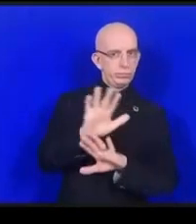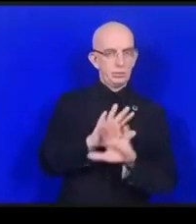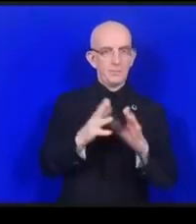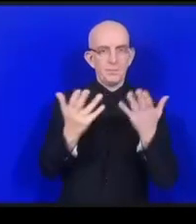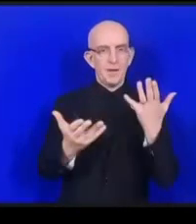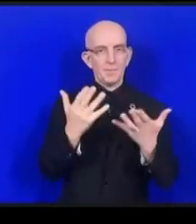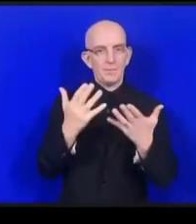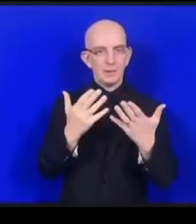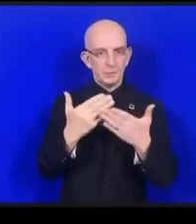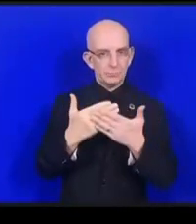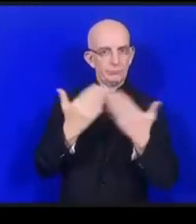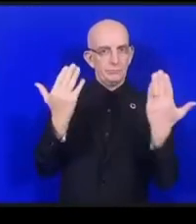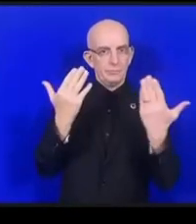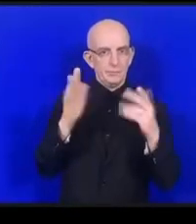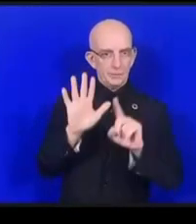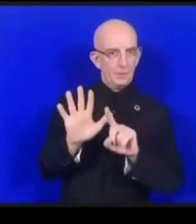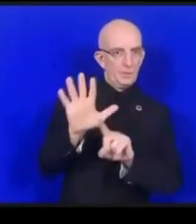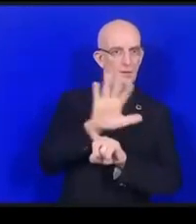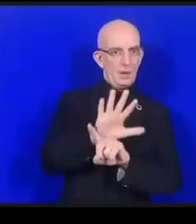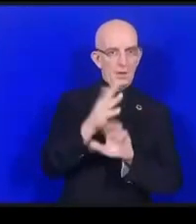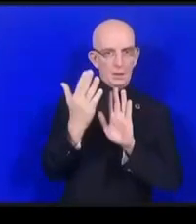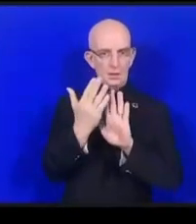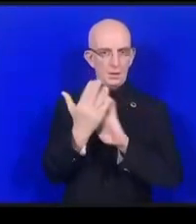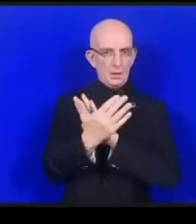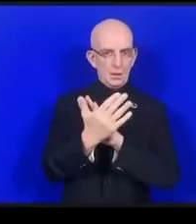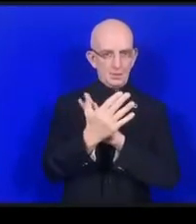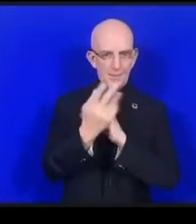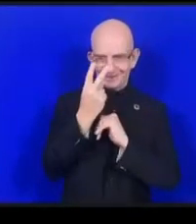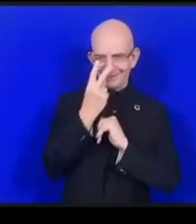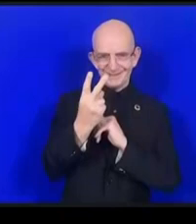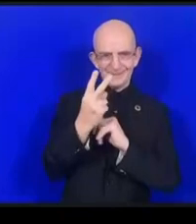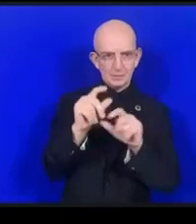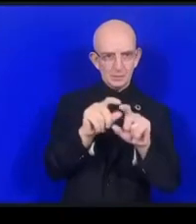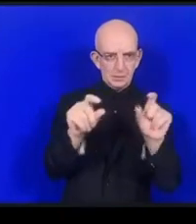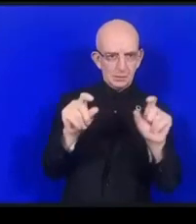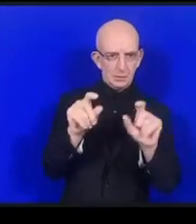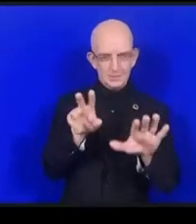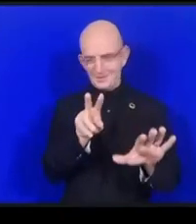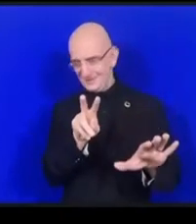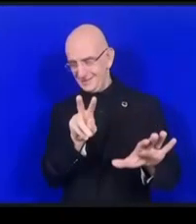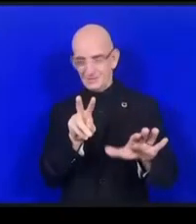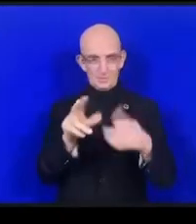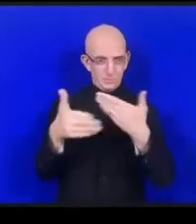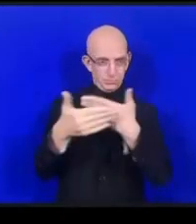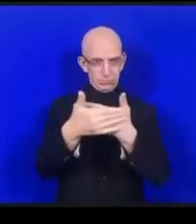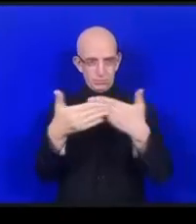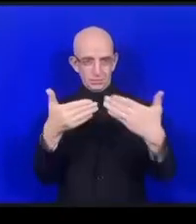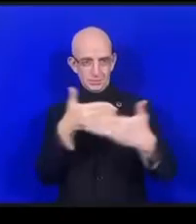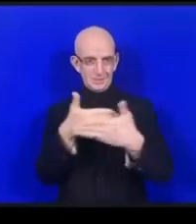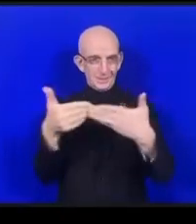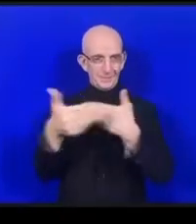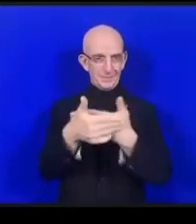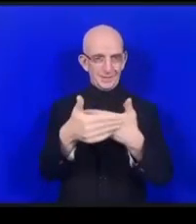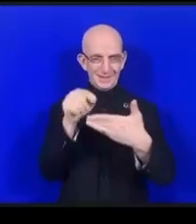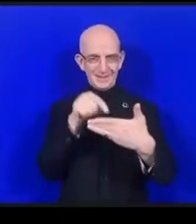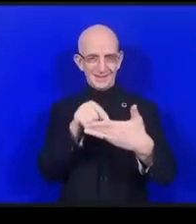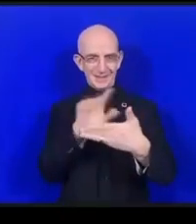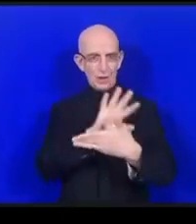для человека например который слабовидящий и Если у вас